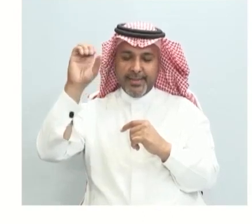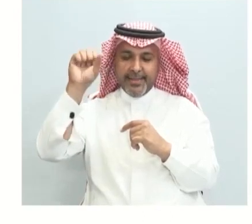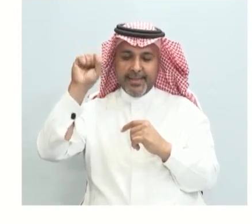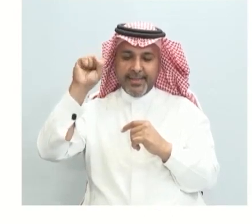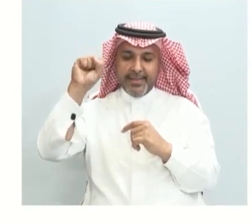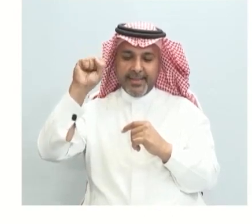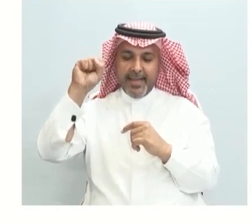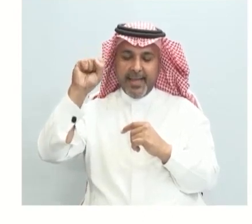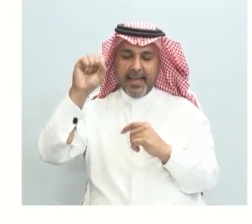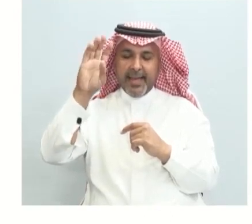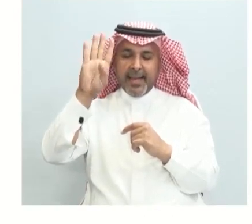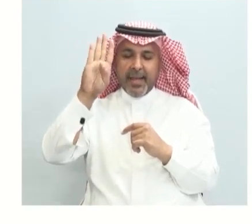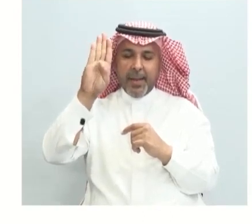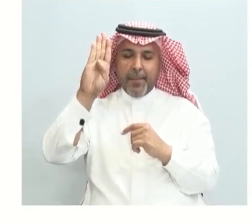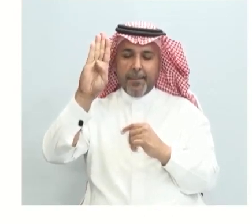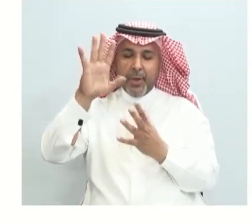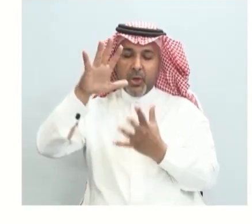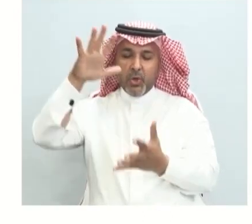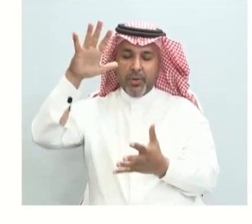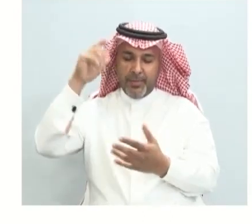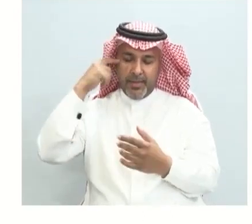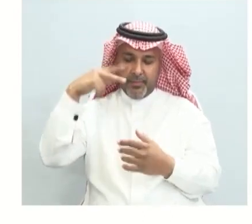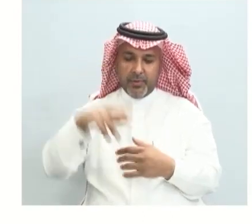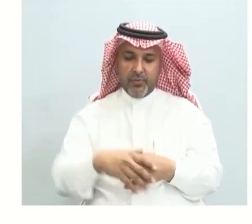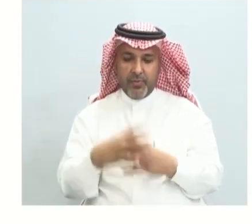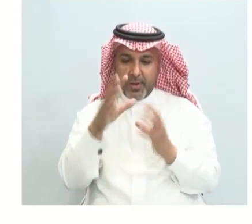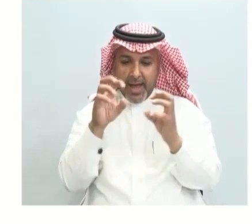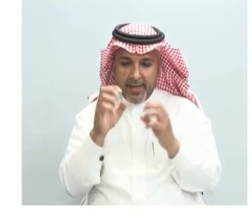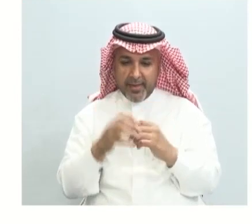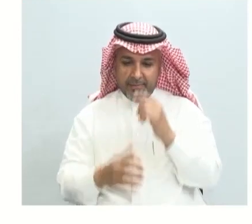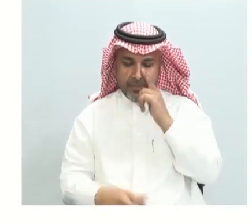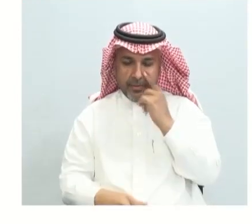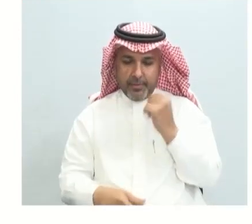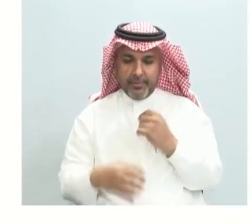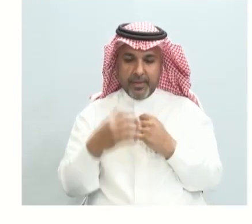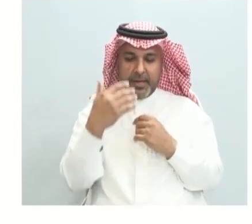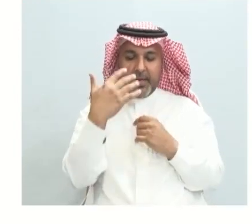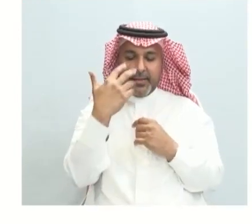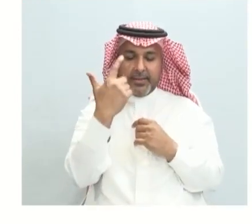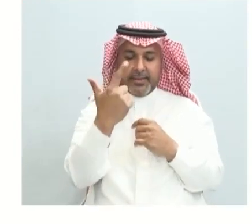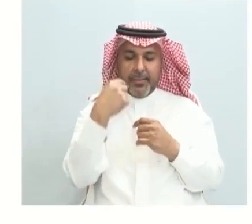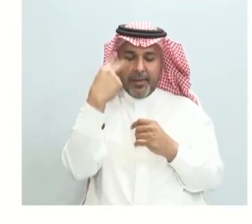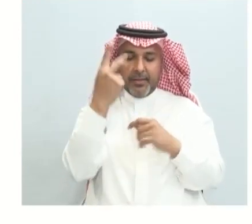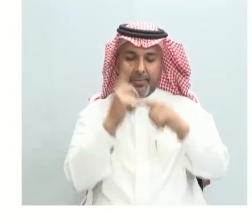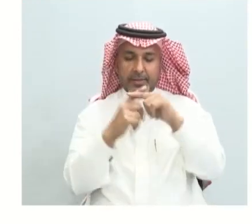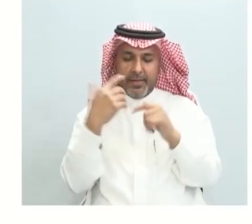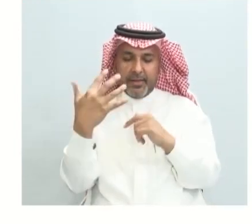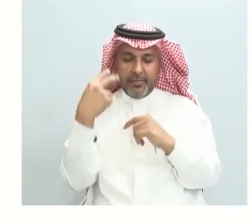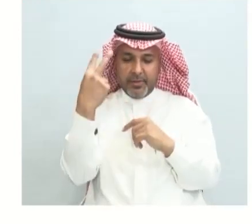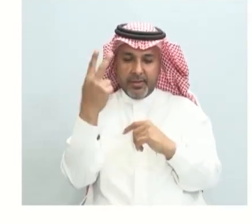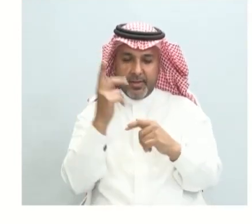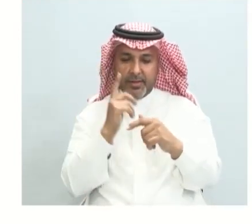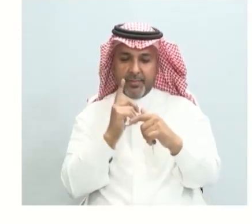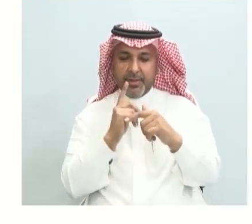طبعا معلومه بالنسبه لي اللي هي 7 تربيع ئ 5 تربيع ناقص 2 في 7 في 5